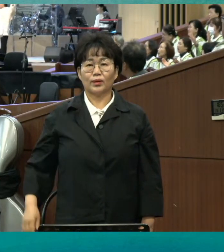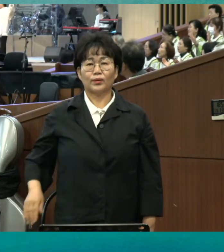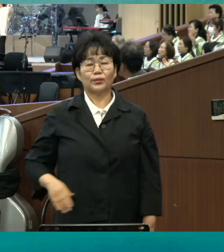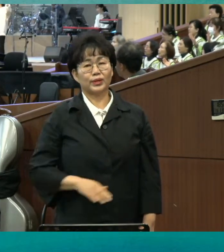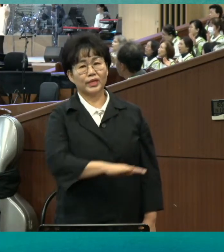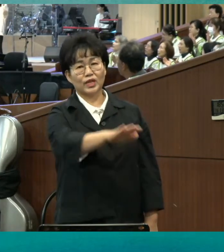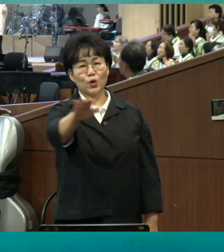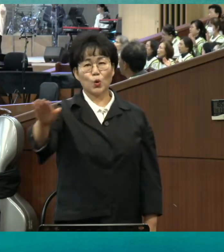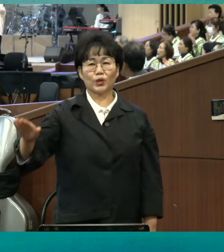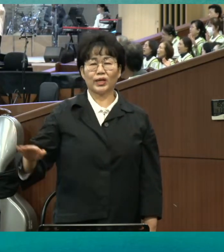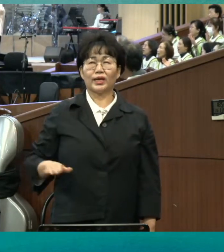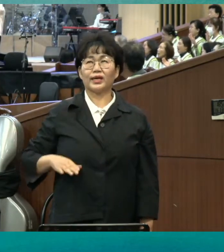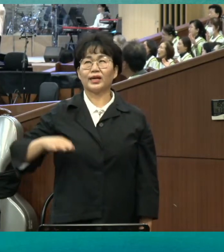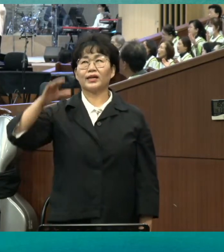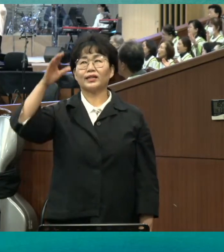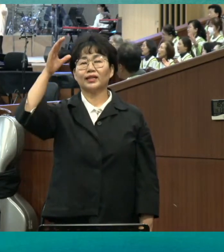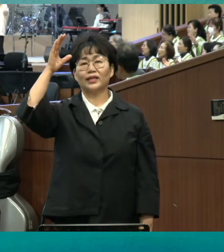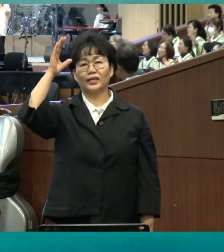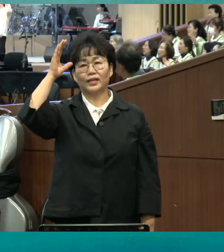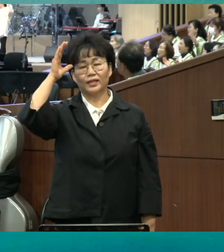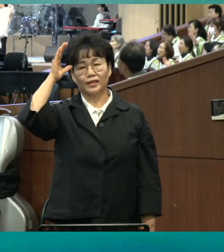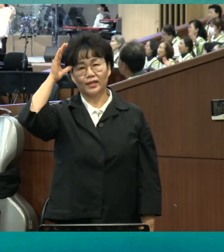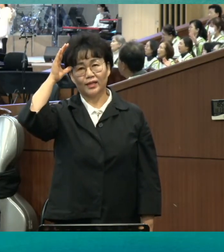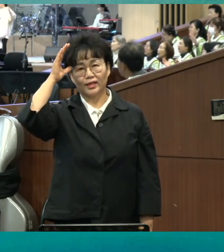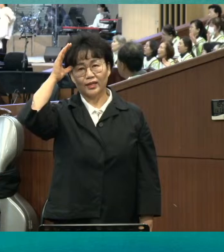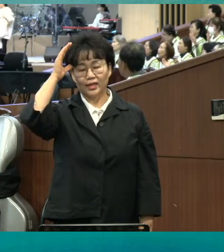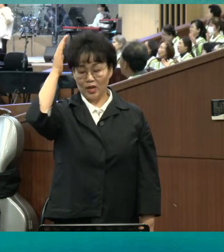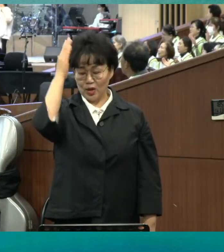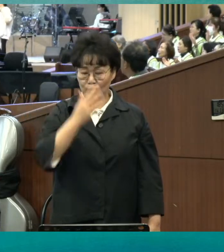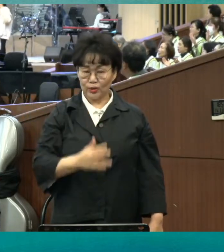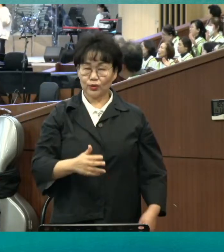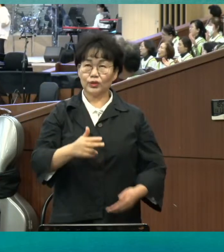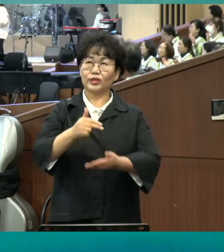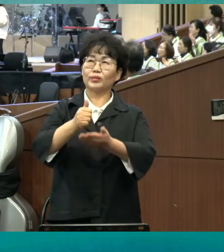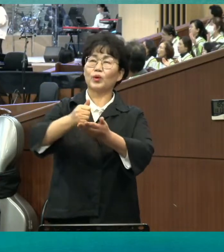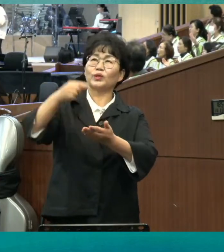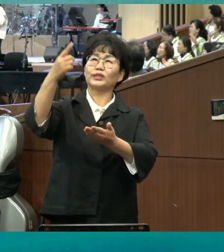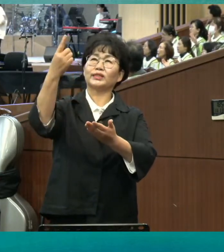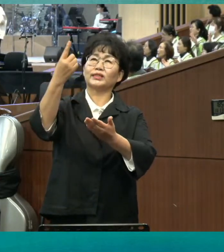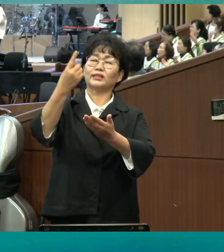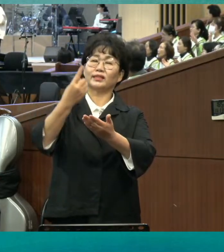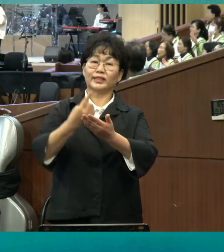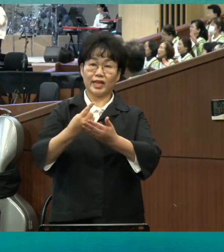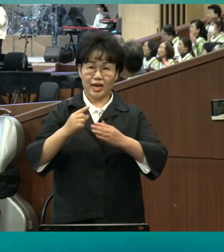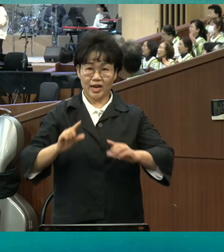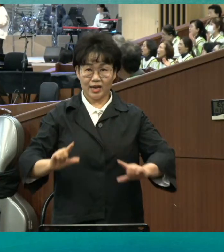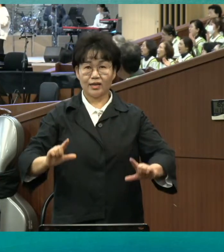우리 고대 주님 오실 그날 주님 오실 그날